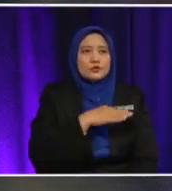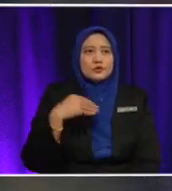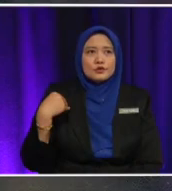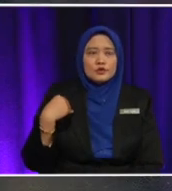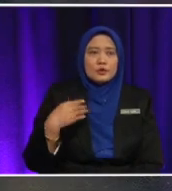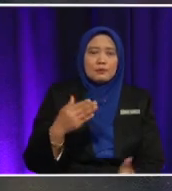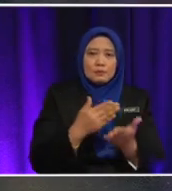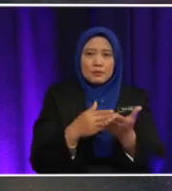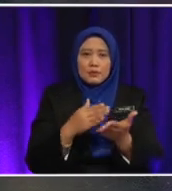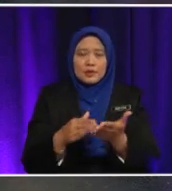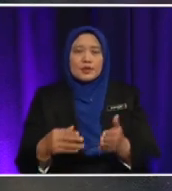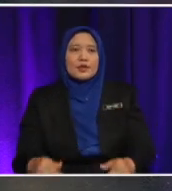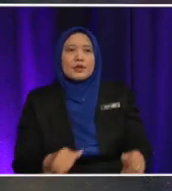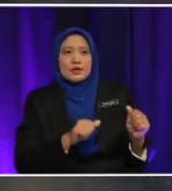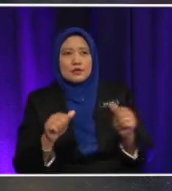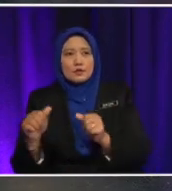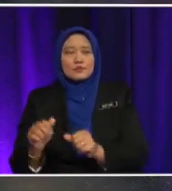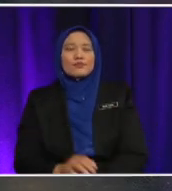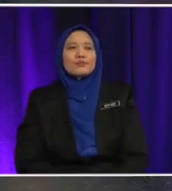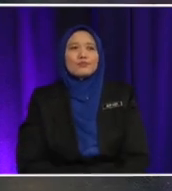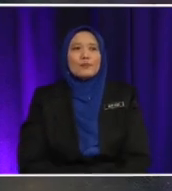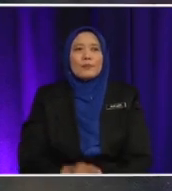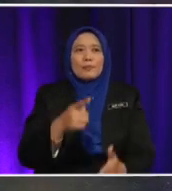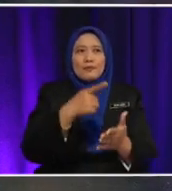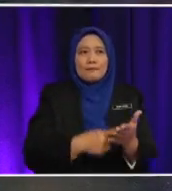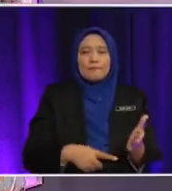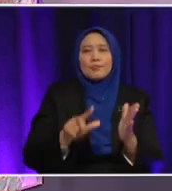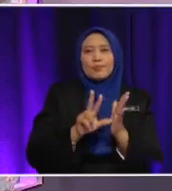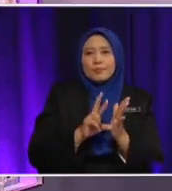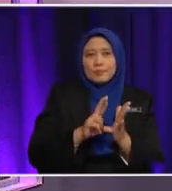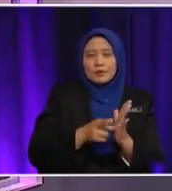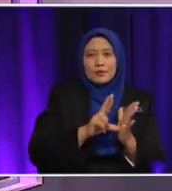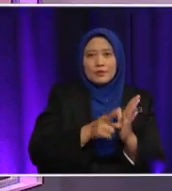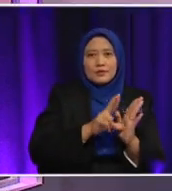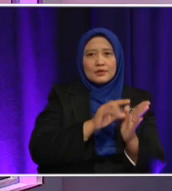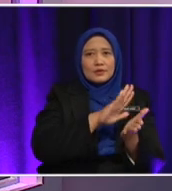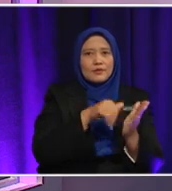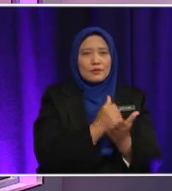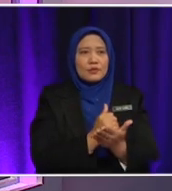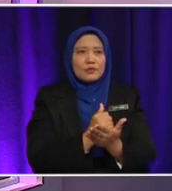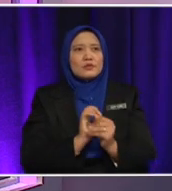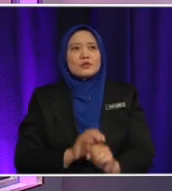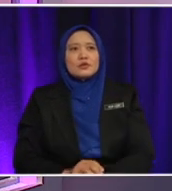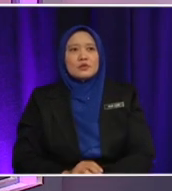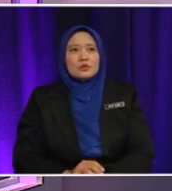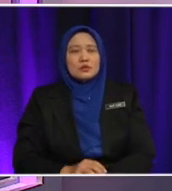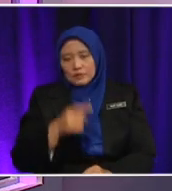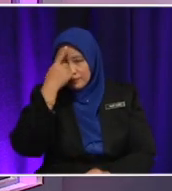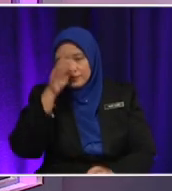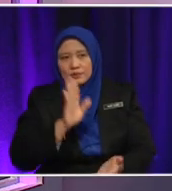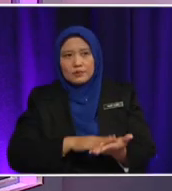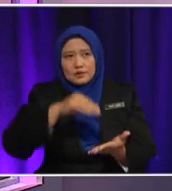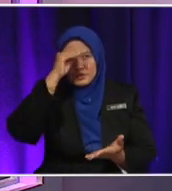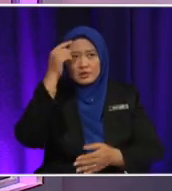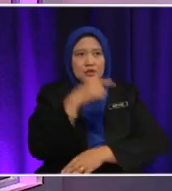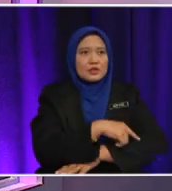untuk pembelajaran kita hari ini Oke untuk pembelajaran kita pada hari ini